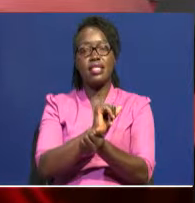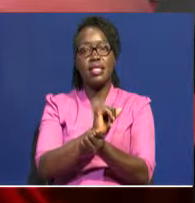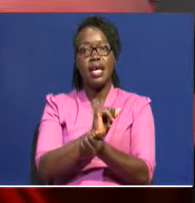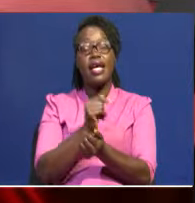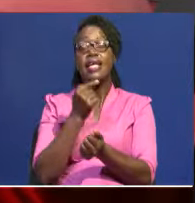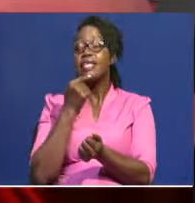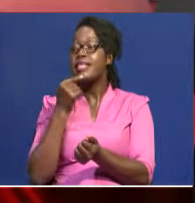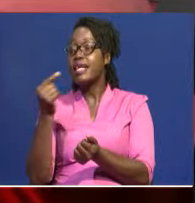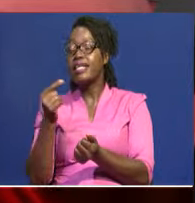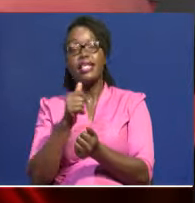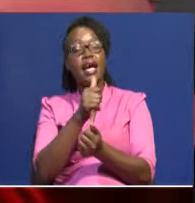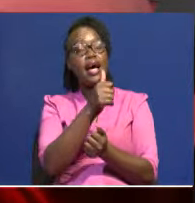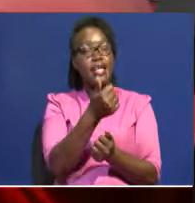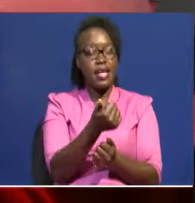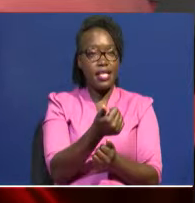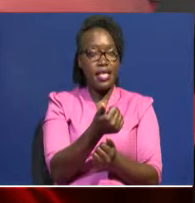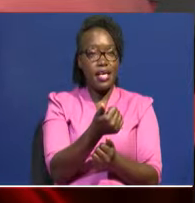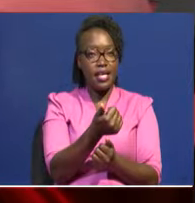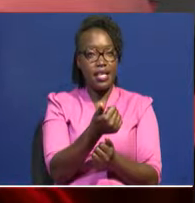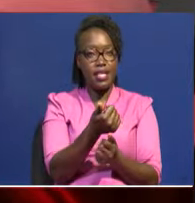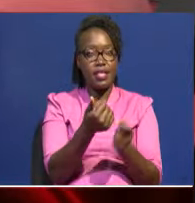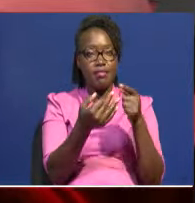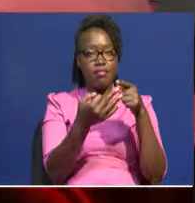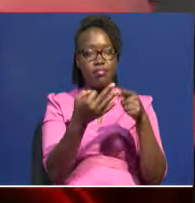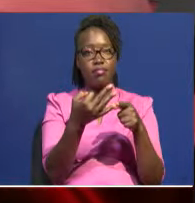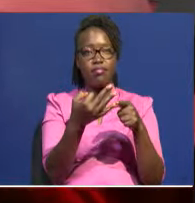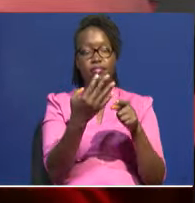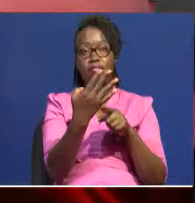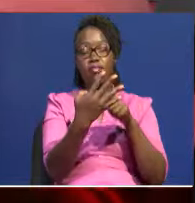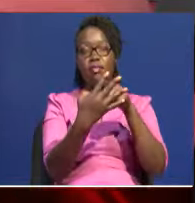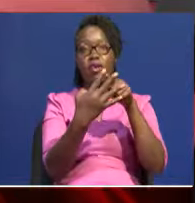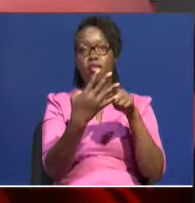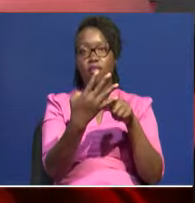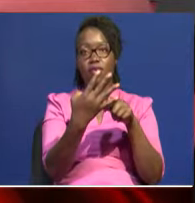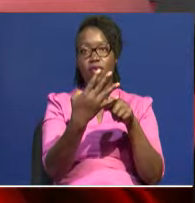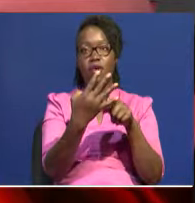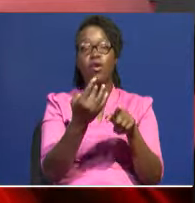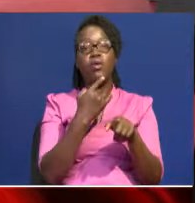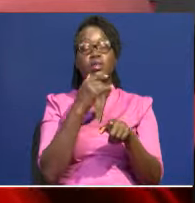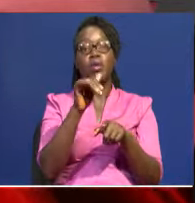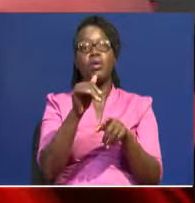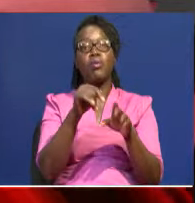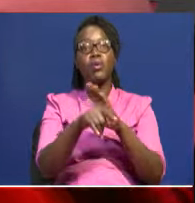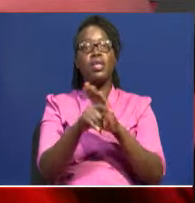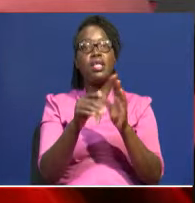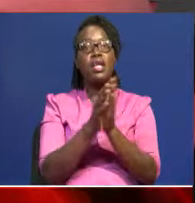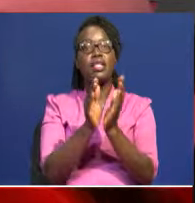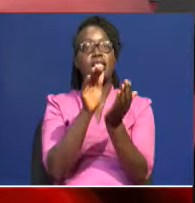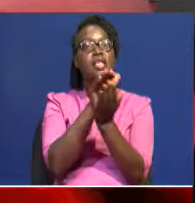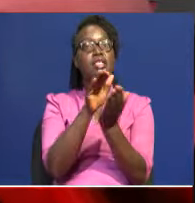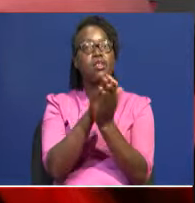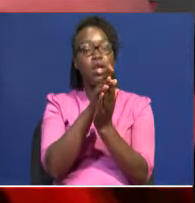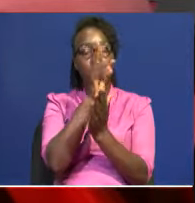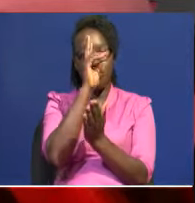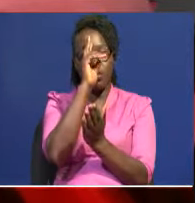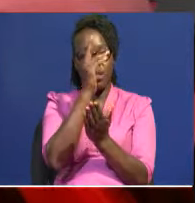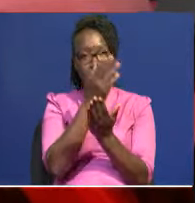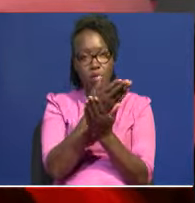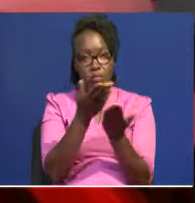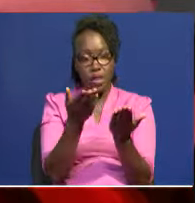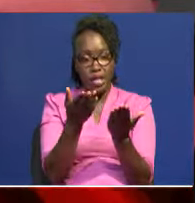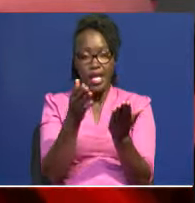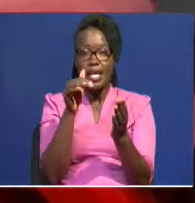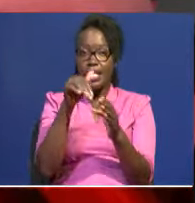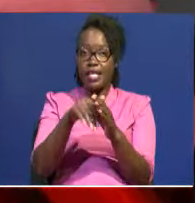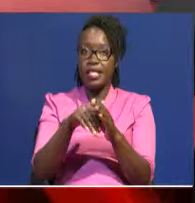Mugambi pamoja na Alan Kiamazi, Brian Kariuki na Francis Mutethia wanadaiwa kuingia katika gala la kituo cha polisi cha Kiamashiri